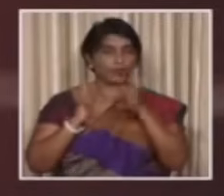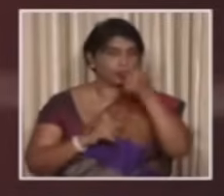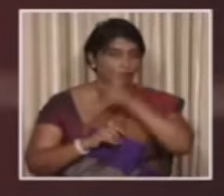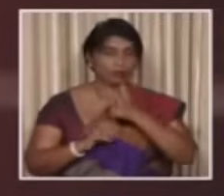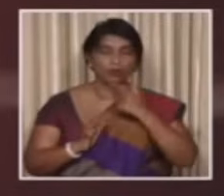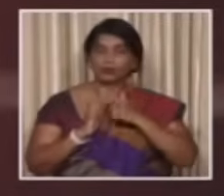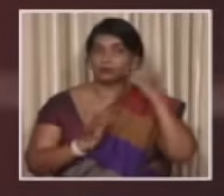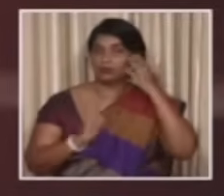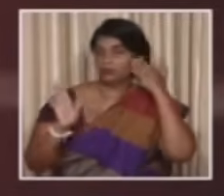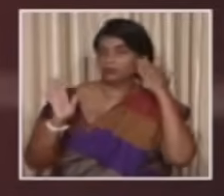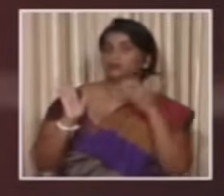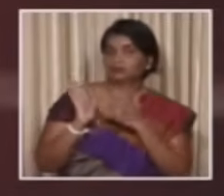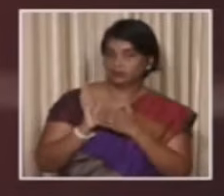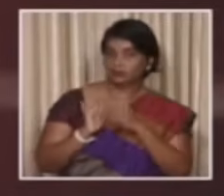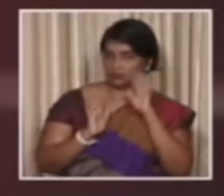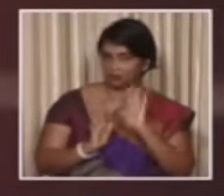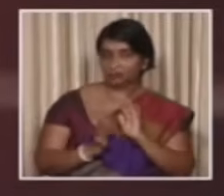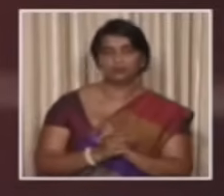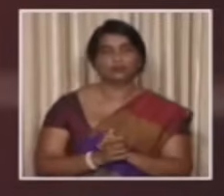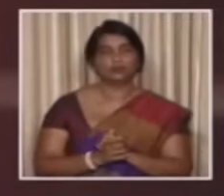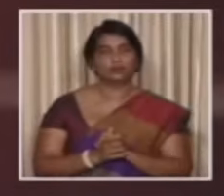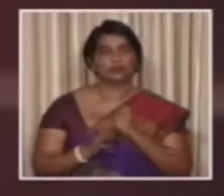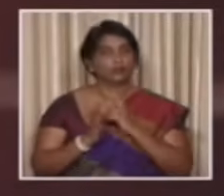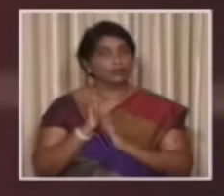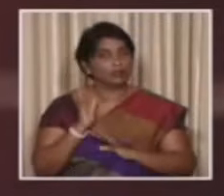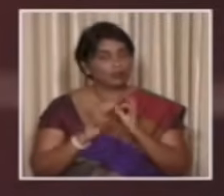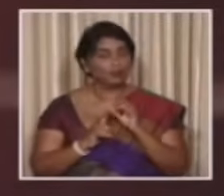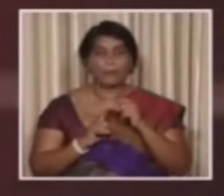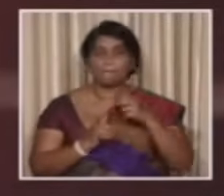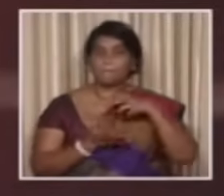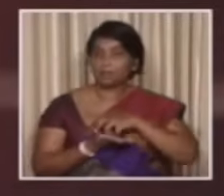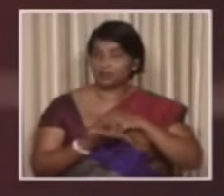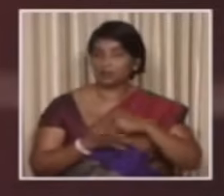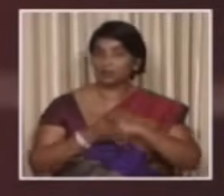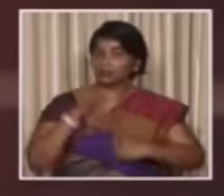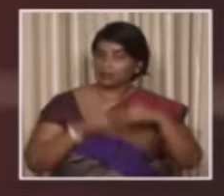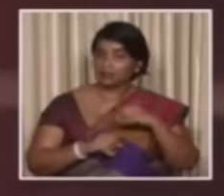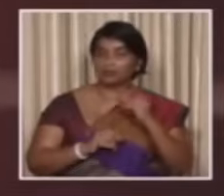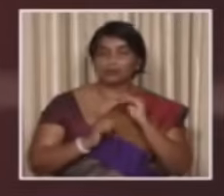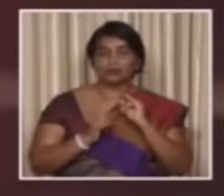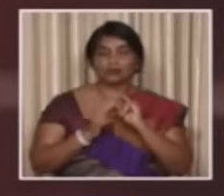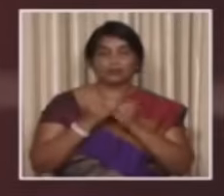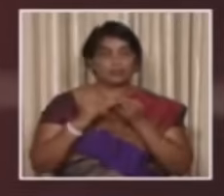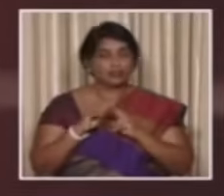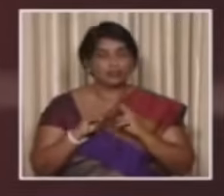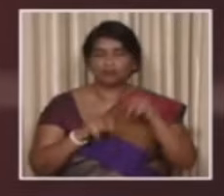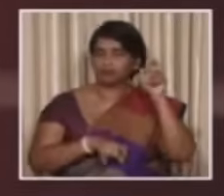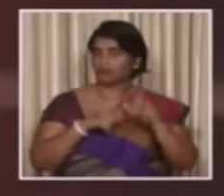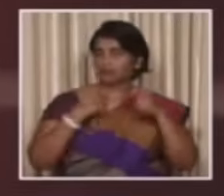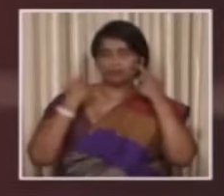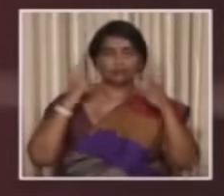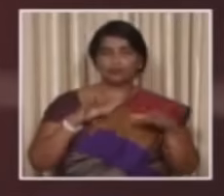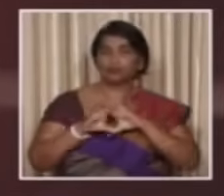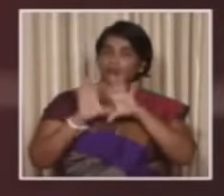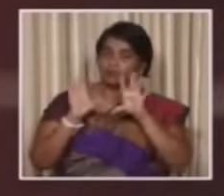වංචා ජාත්‍යන්තර අවධානයට පවා ලක්ව තිබේ. මැති අමතිවරු, ප්‍රාදේශීය දේශපාලඥයෝ, නිලධාරීහු තරාතිරම